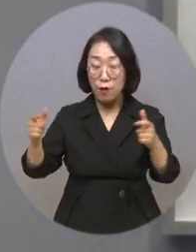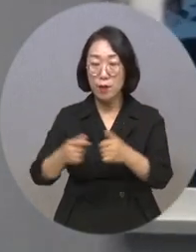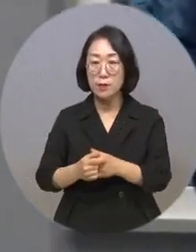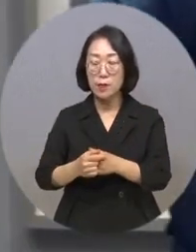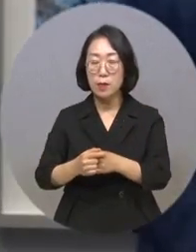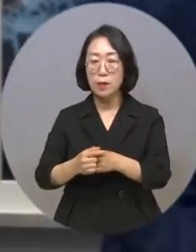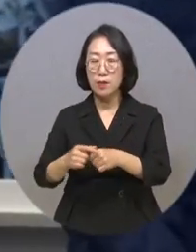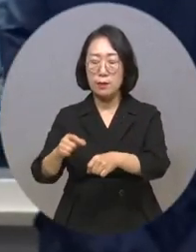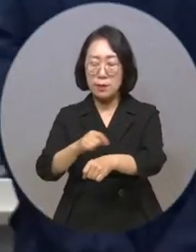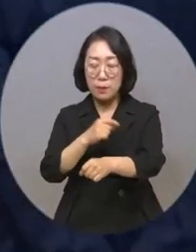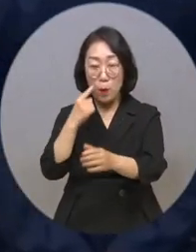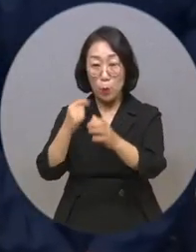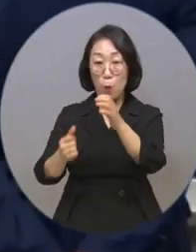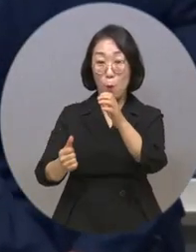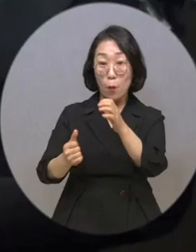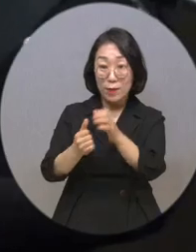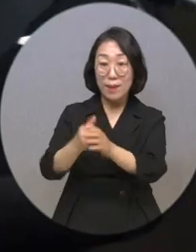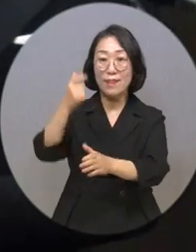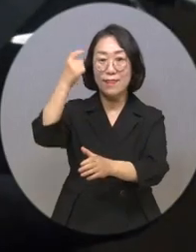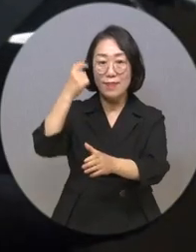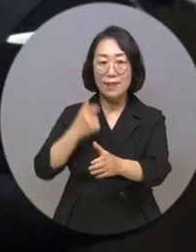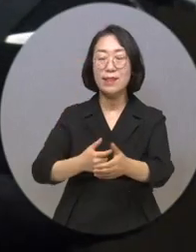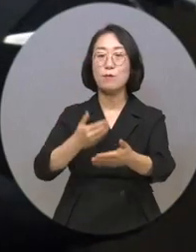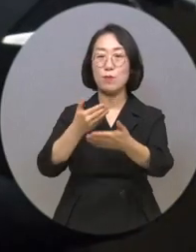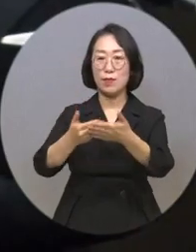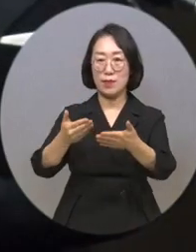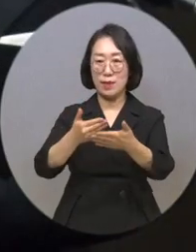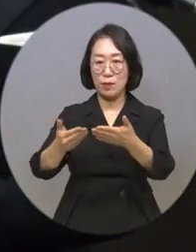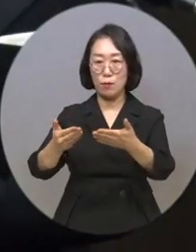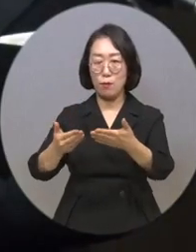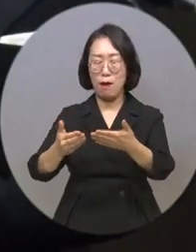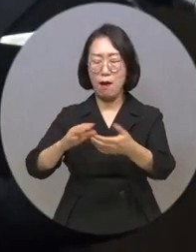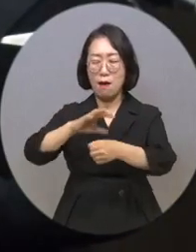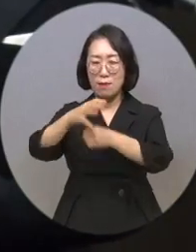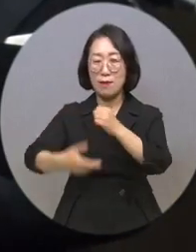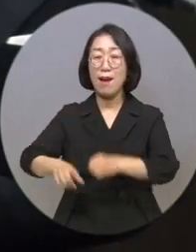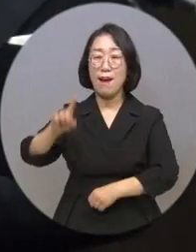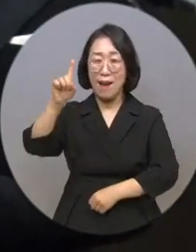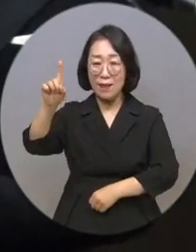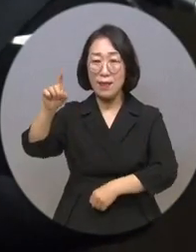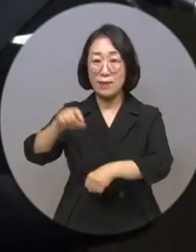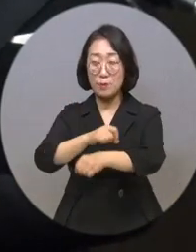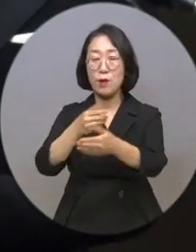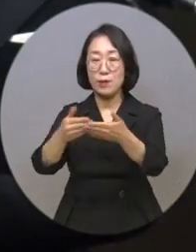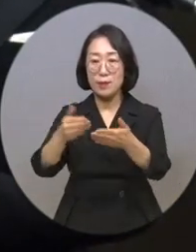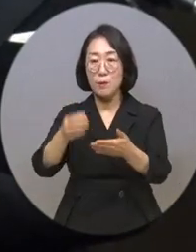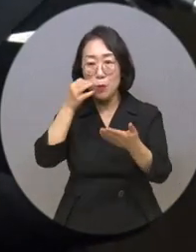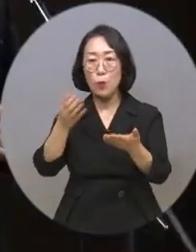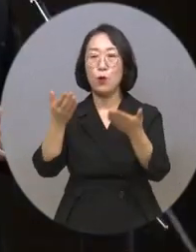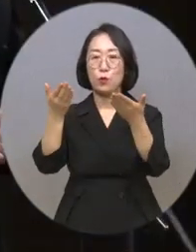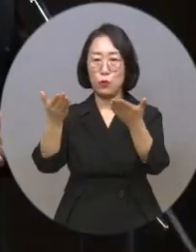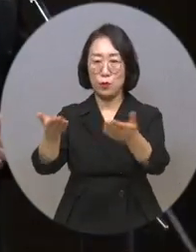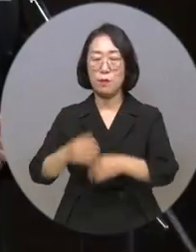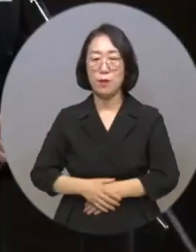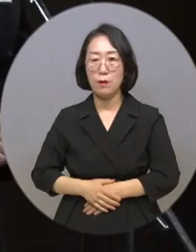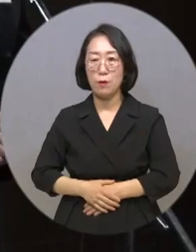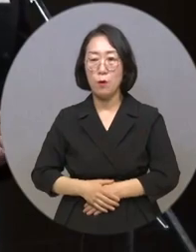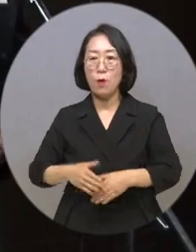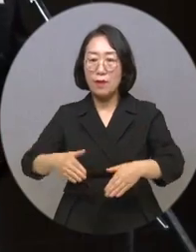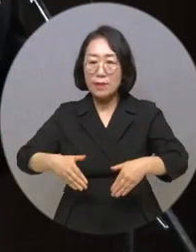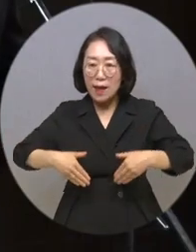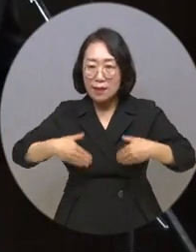작가만의 확실한 이미지로 표현하여 세상에서 오직 하나뿐인 그림을 선보였습니다. 또한